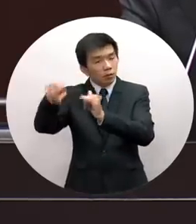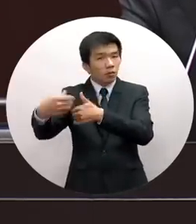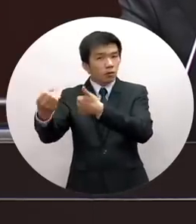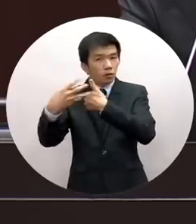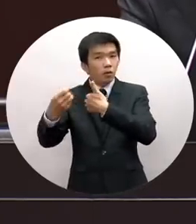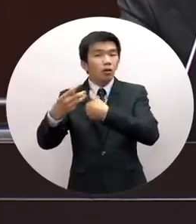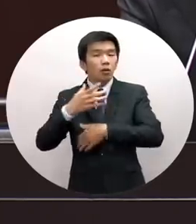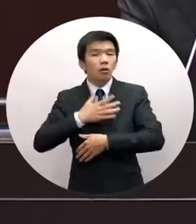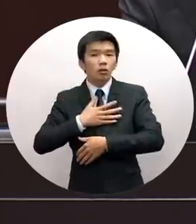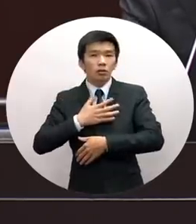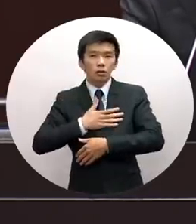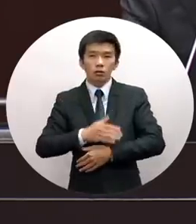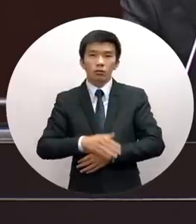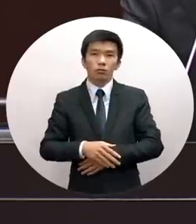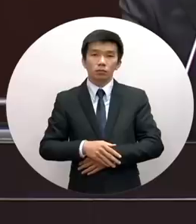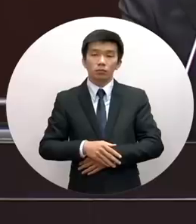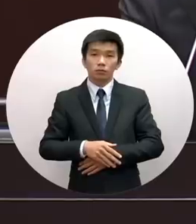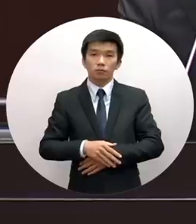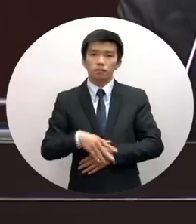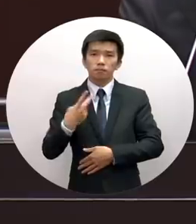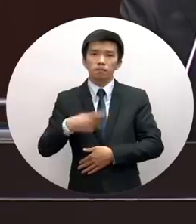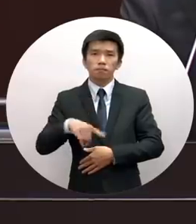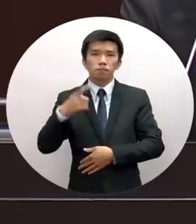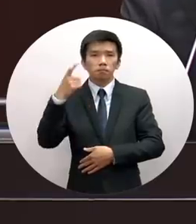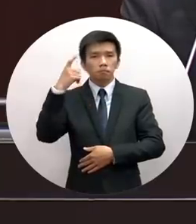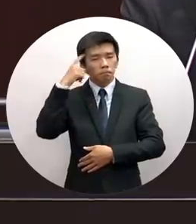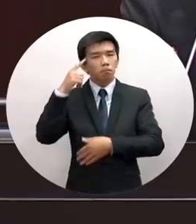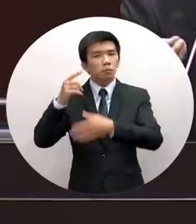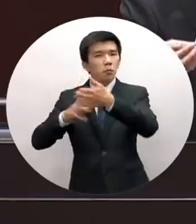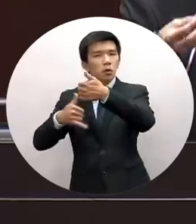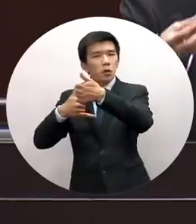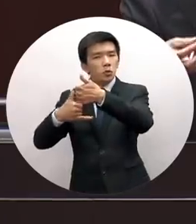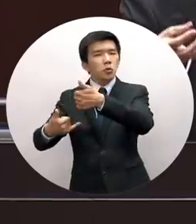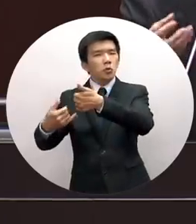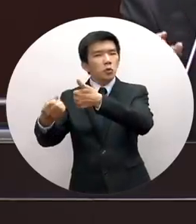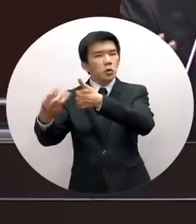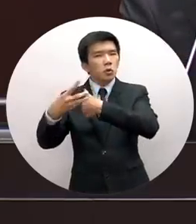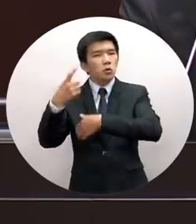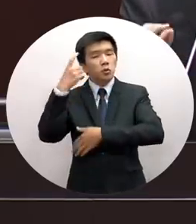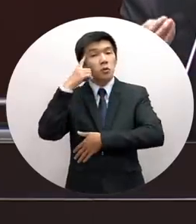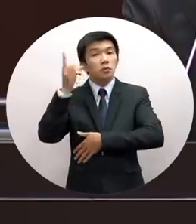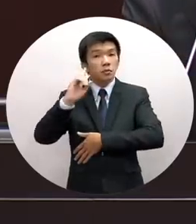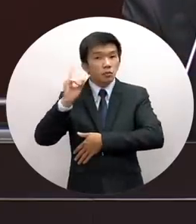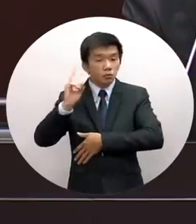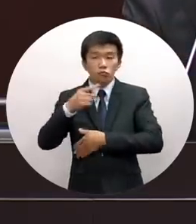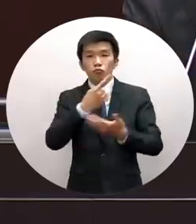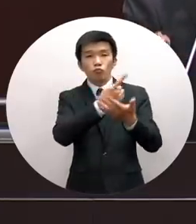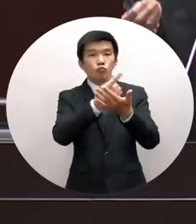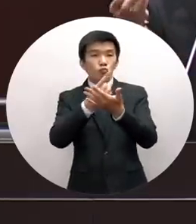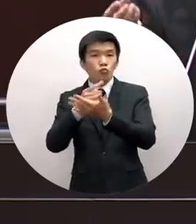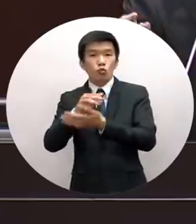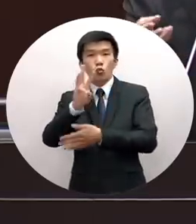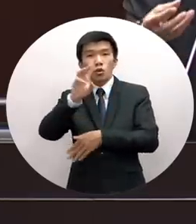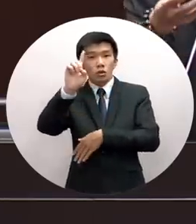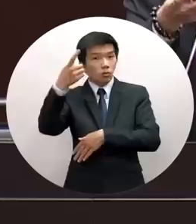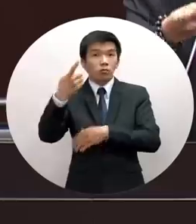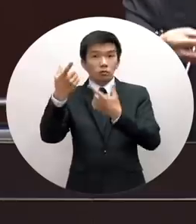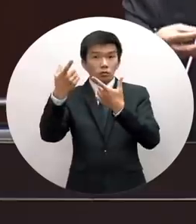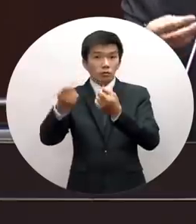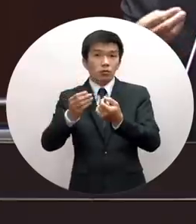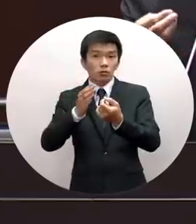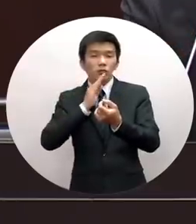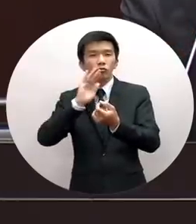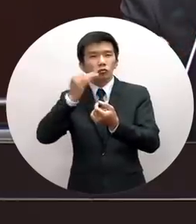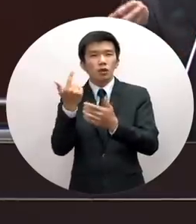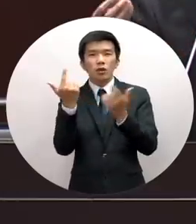解，哟，啊，即马佮讲，我知影委员的意思，讲平平拢食翡翠水库的水，啊，是安怎台北